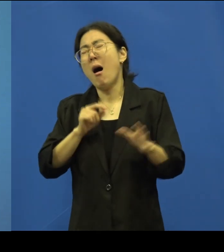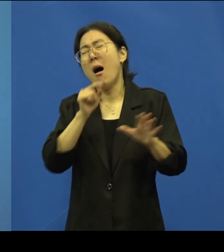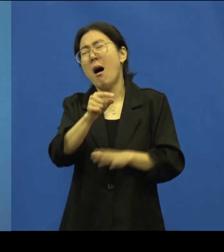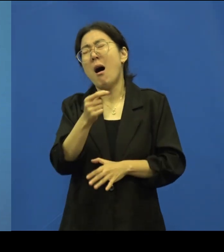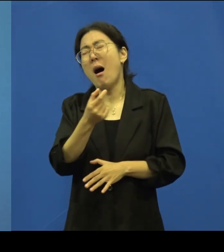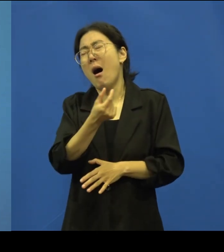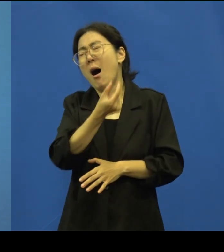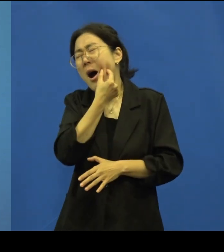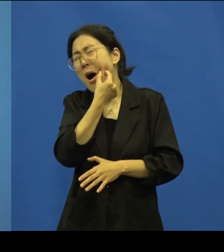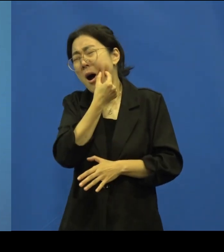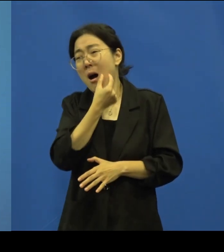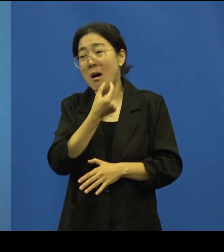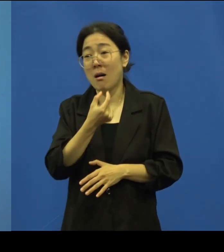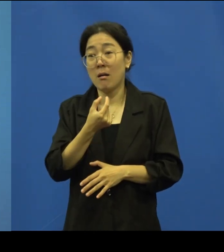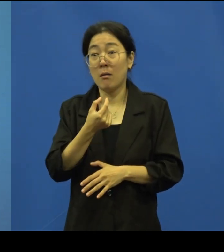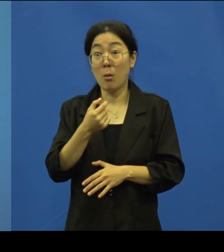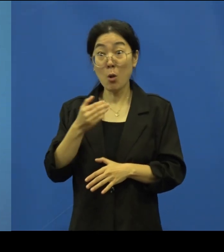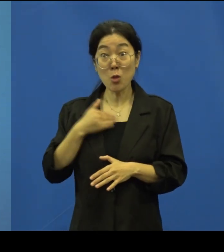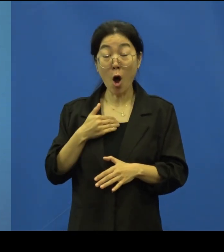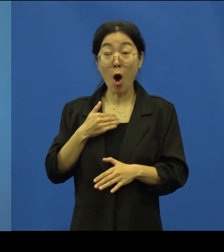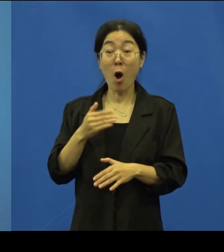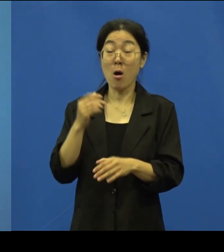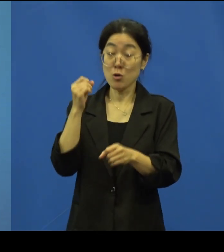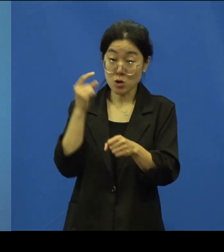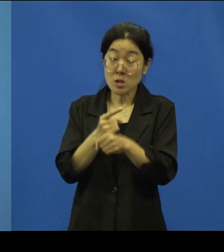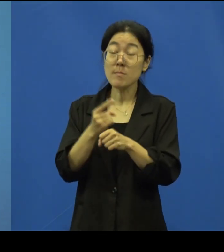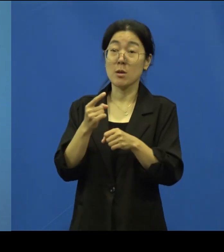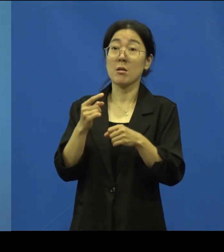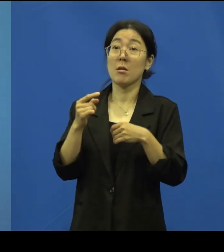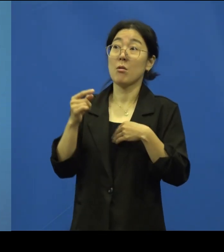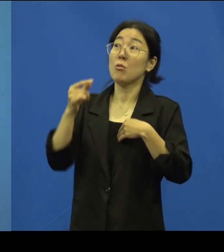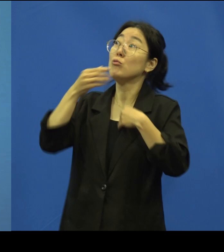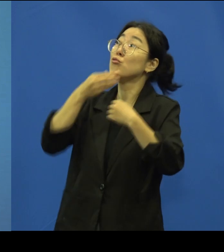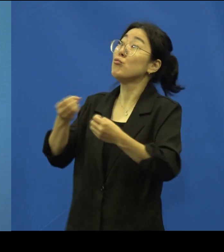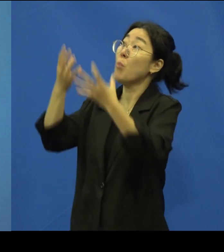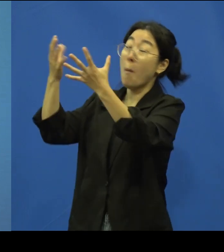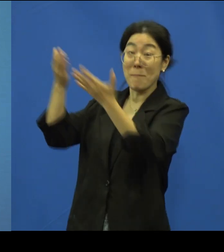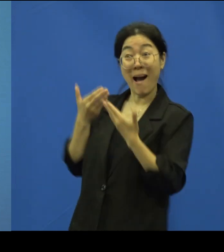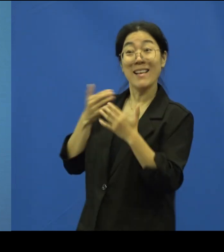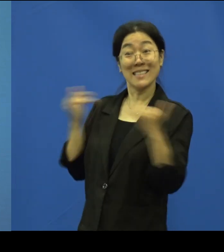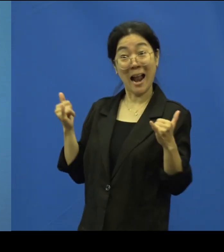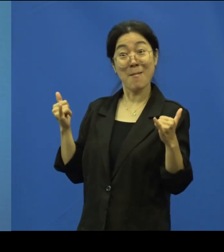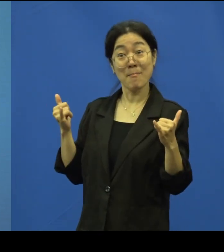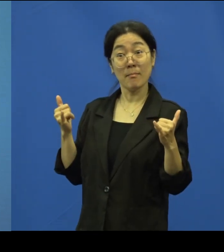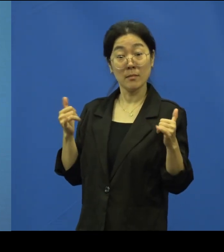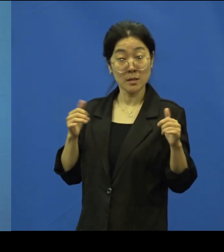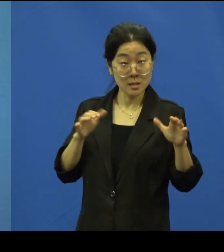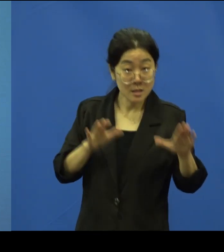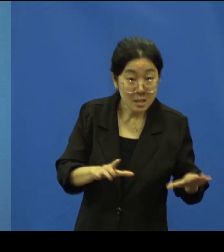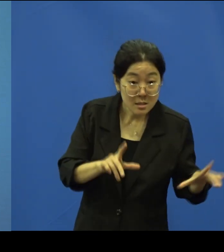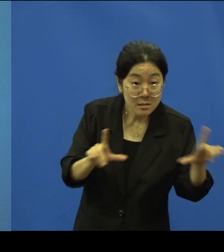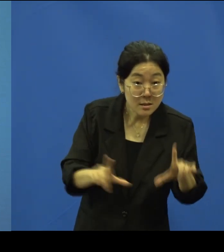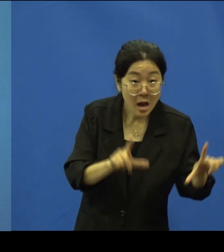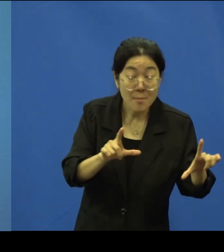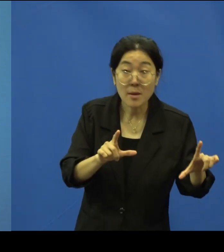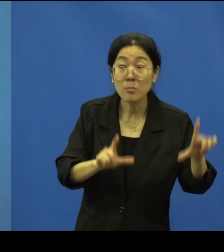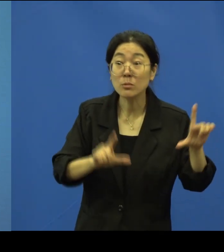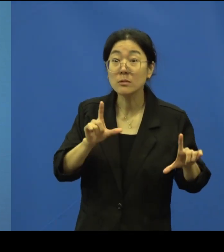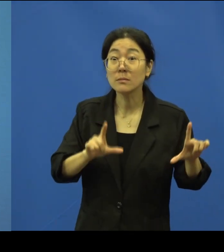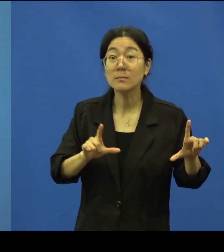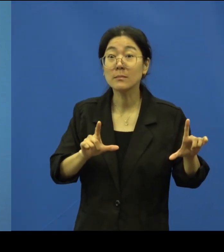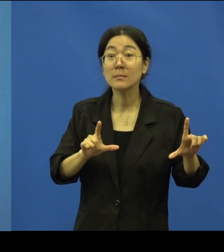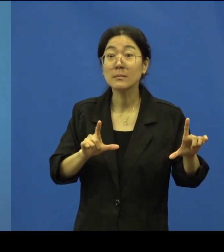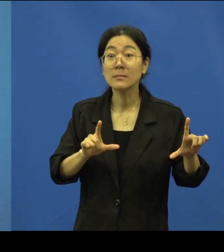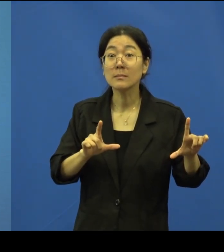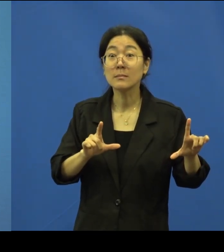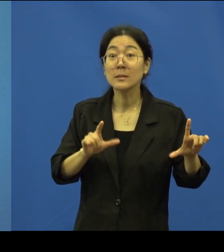하나님께서 약속하신 그 축복과 그리고 현실에 닥쳐진 삶은